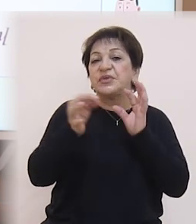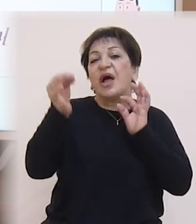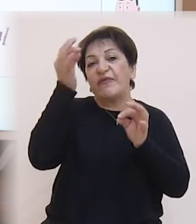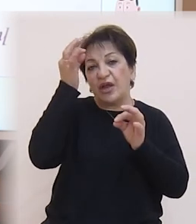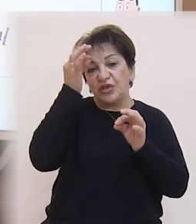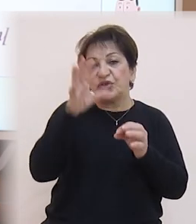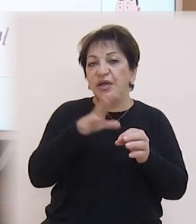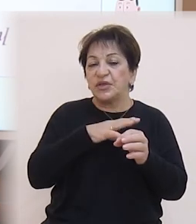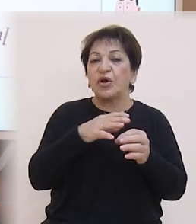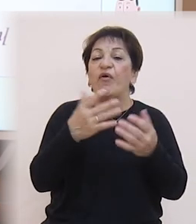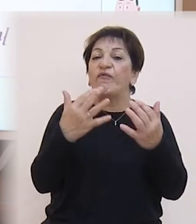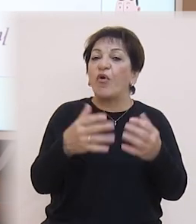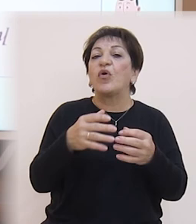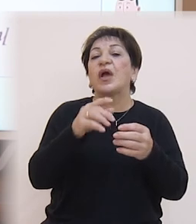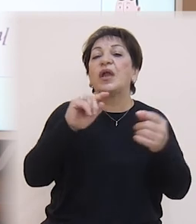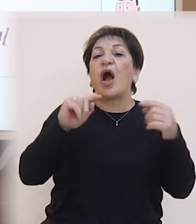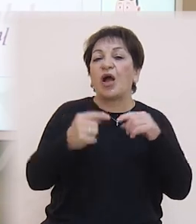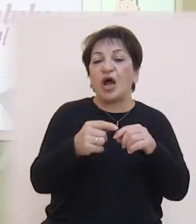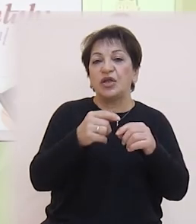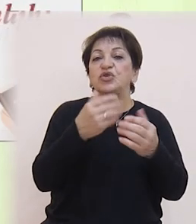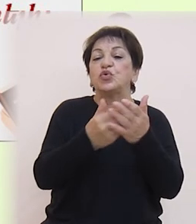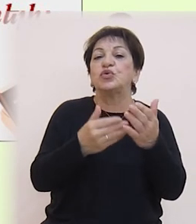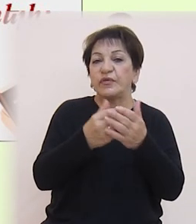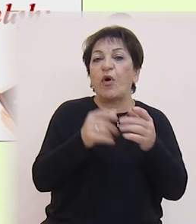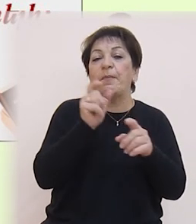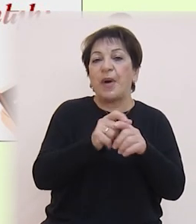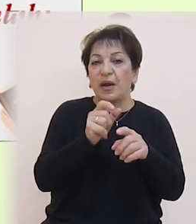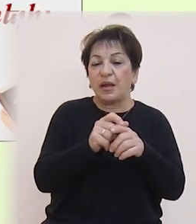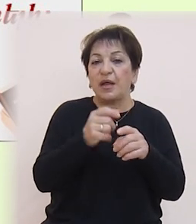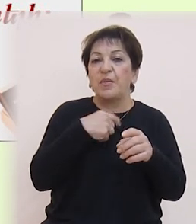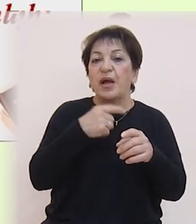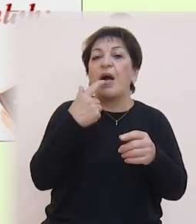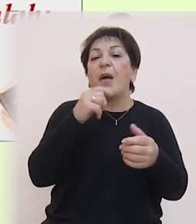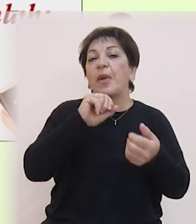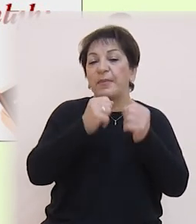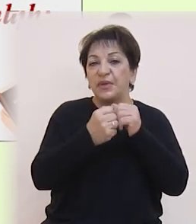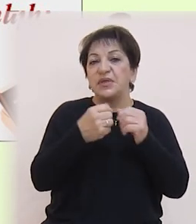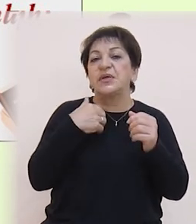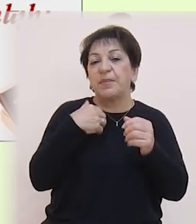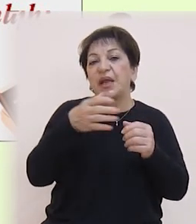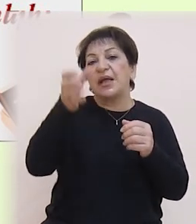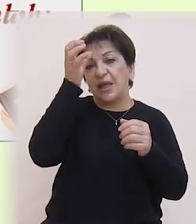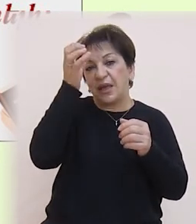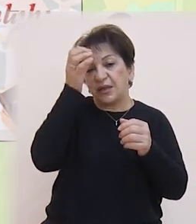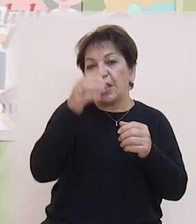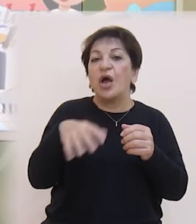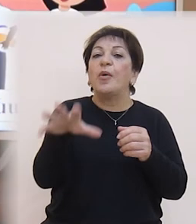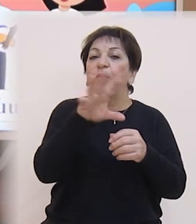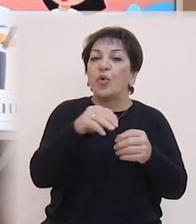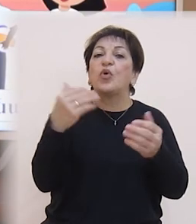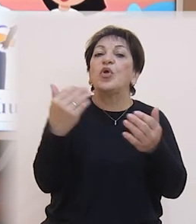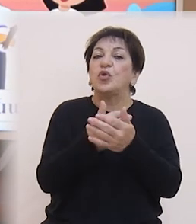նաև վերհիշեցինք, թե որոնք էին հականիշ ցույց տվող բառերը եւ ամրապնդեցինք մեր ունեցած գիտելիքները։